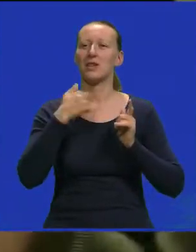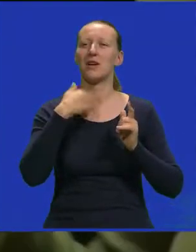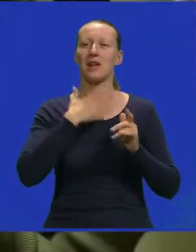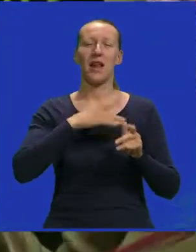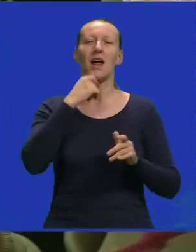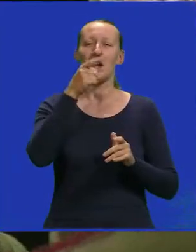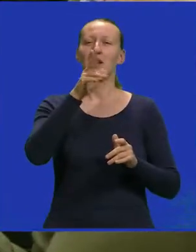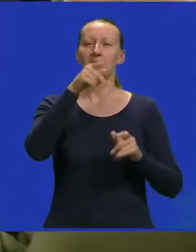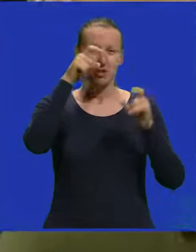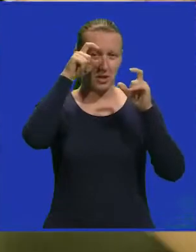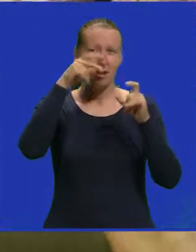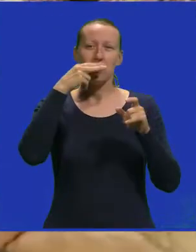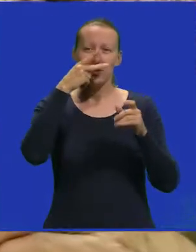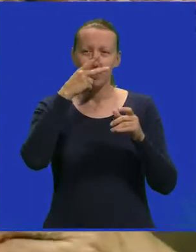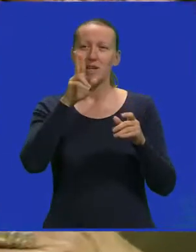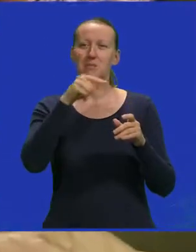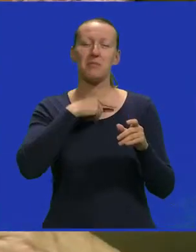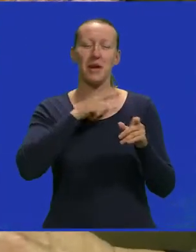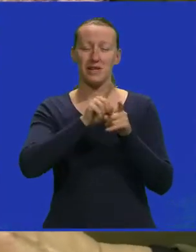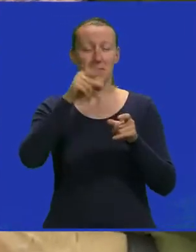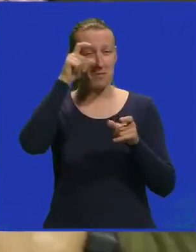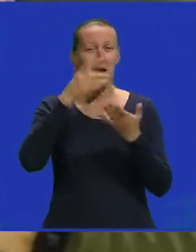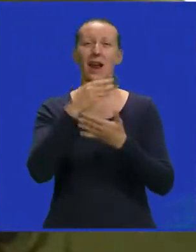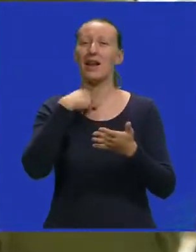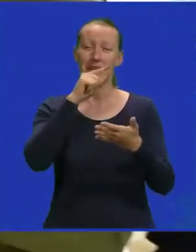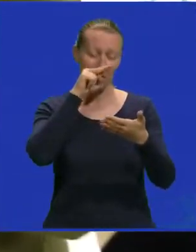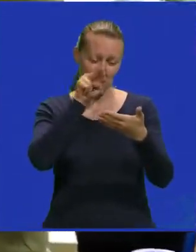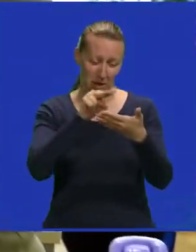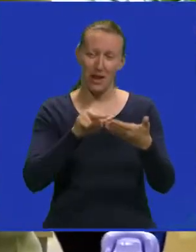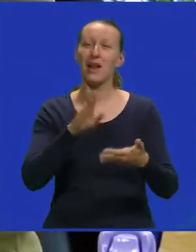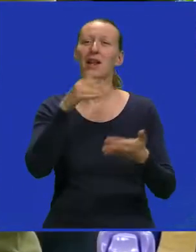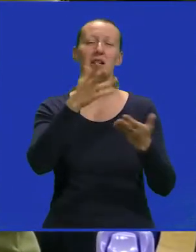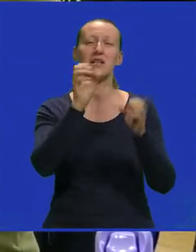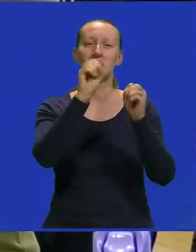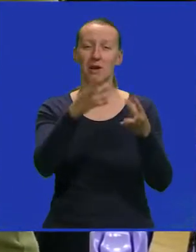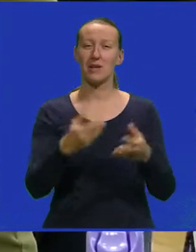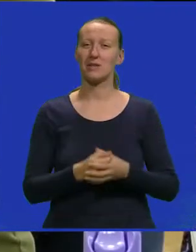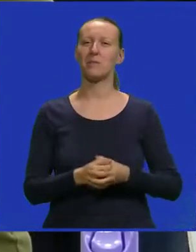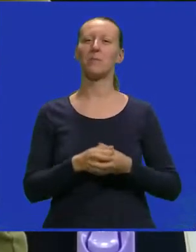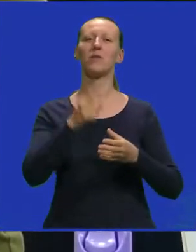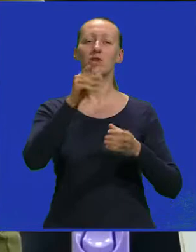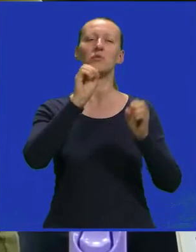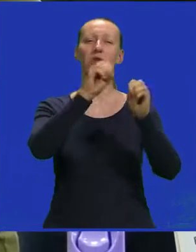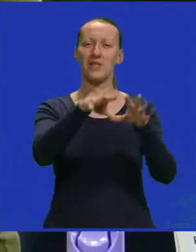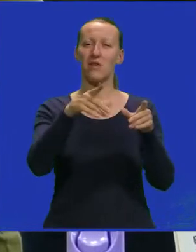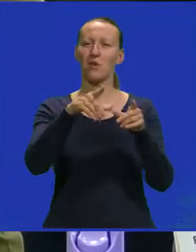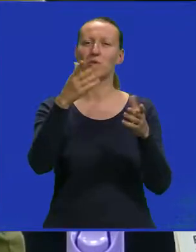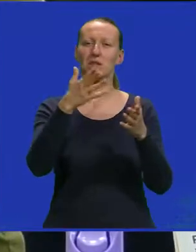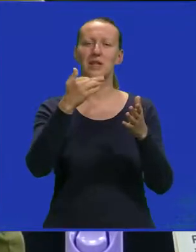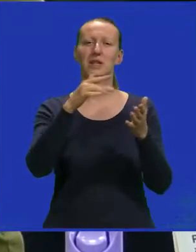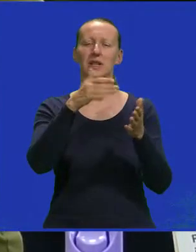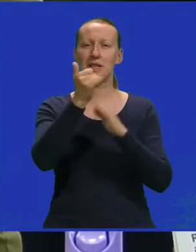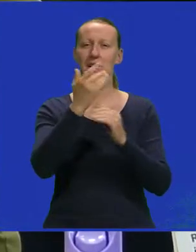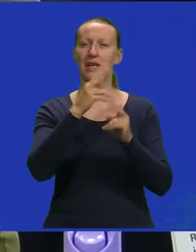stila reći ti imaš očale pa si vidija. Imam i ja, ali nisam pogledala. I onda kamo ćemo s njim? Znači, to ćemo baciti tamo gdje nam